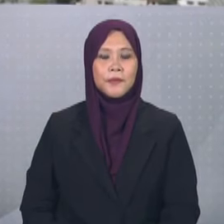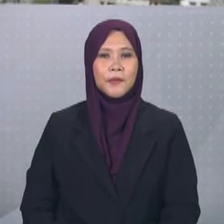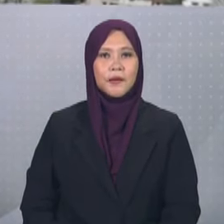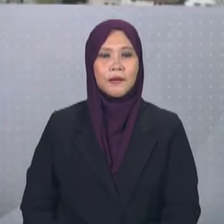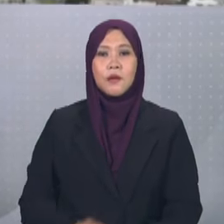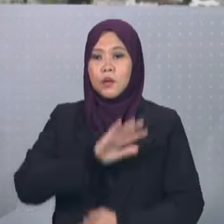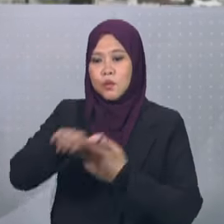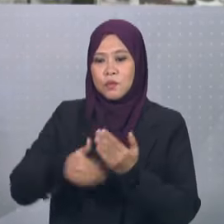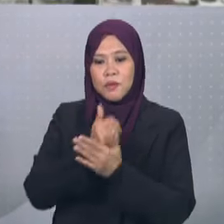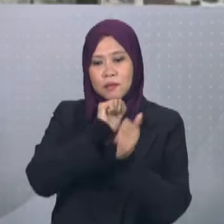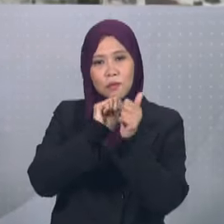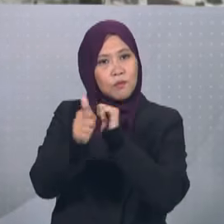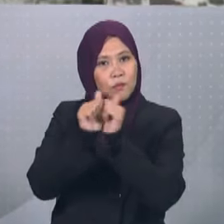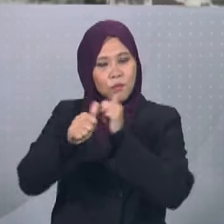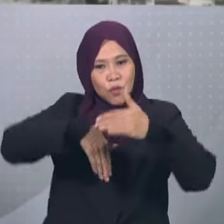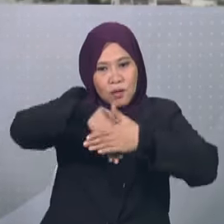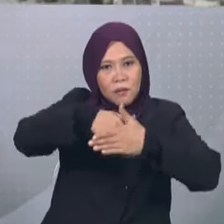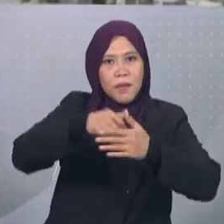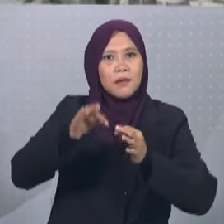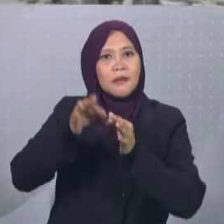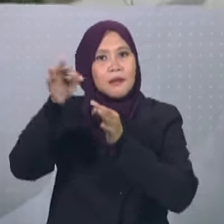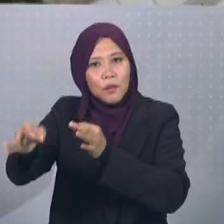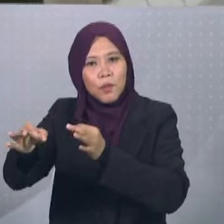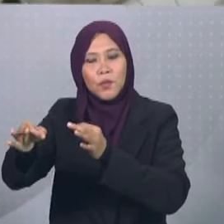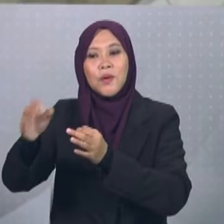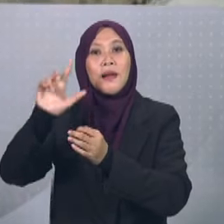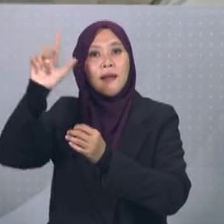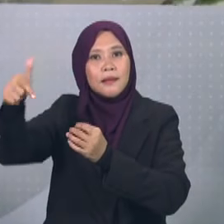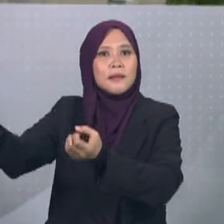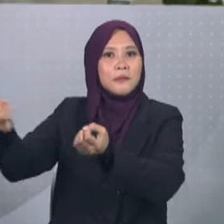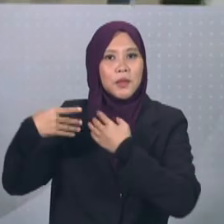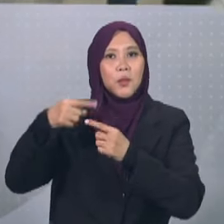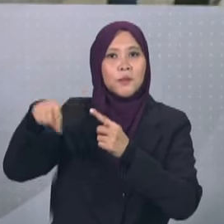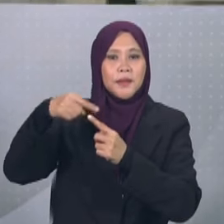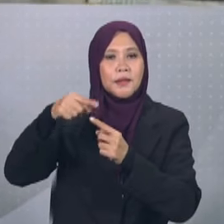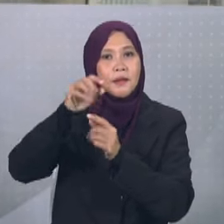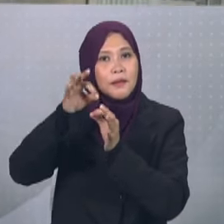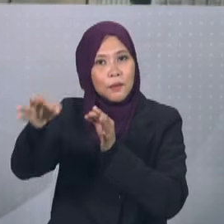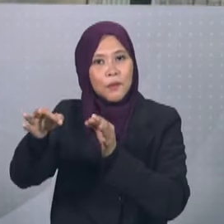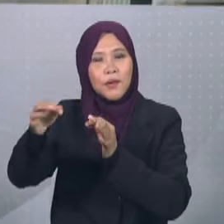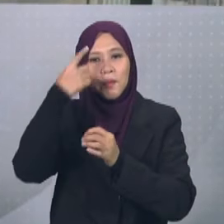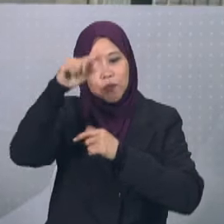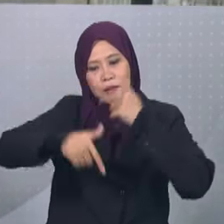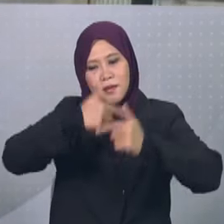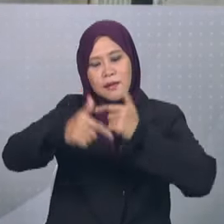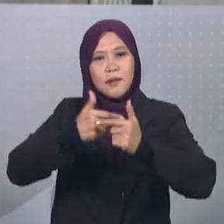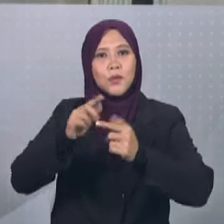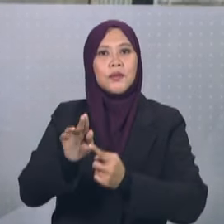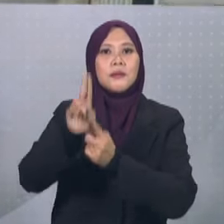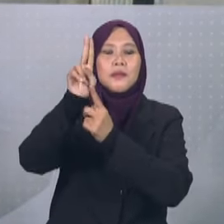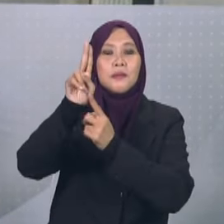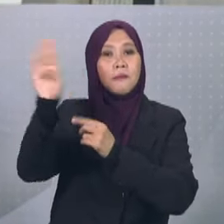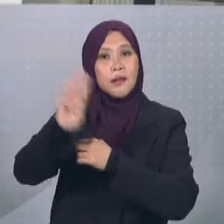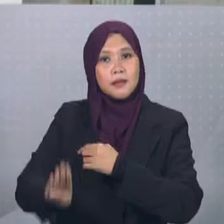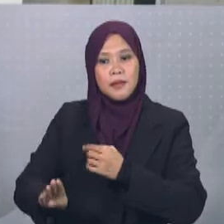Dengan semua acara sukan bola sepak di negara itu ditangguhkan sehingga diberitahu kelak, lebih separuh kelab dalam Liga Utama Brazil